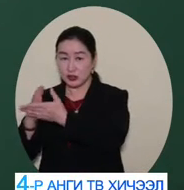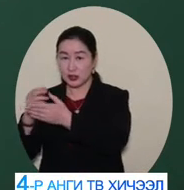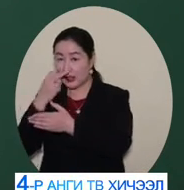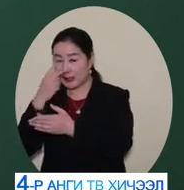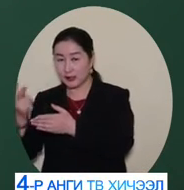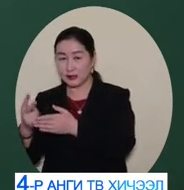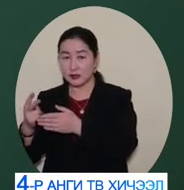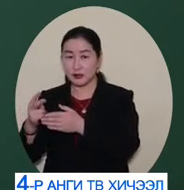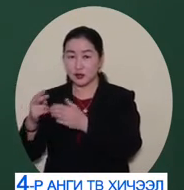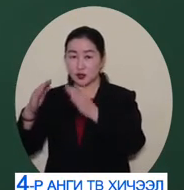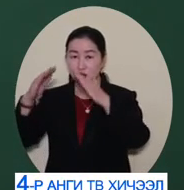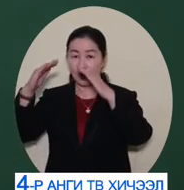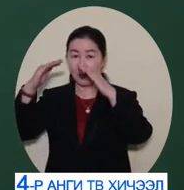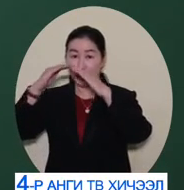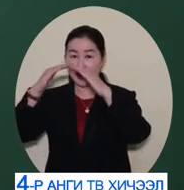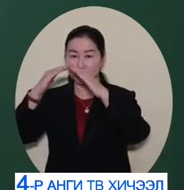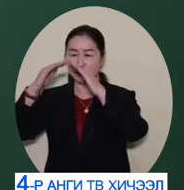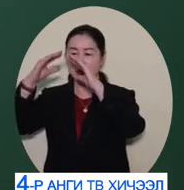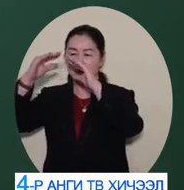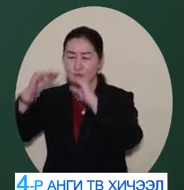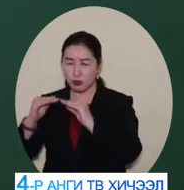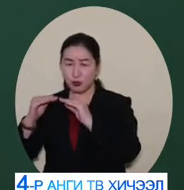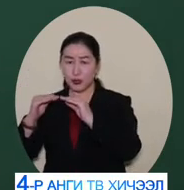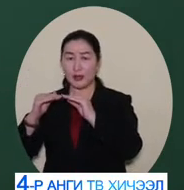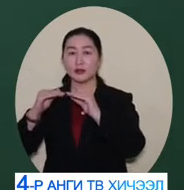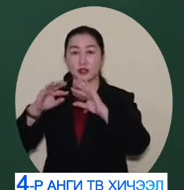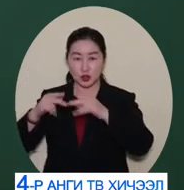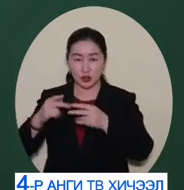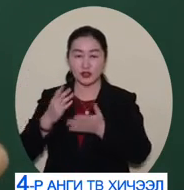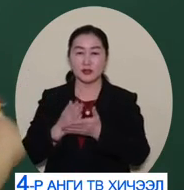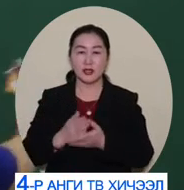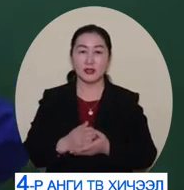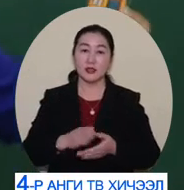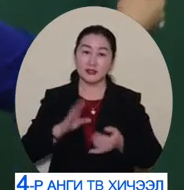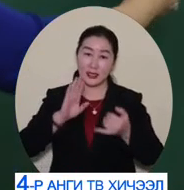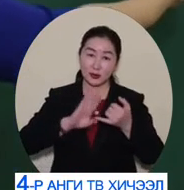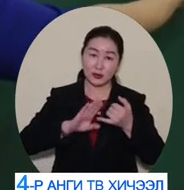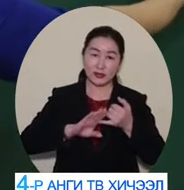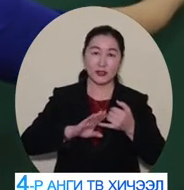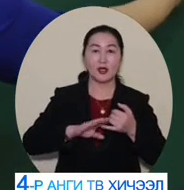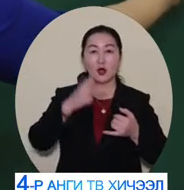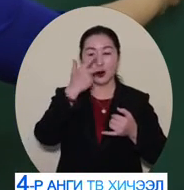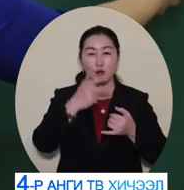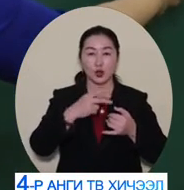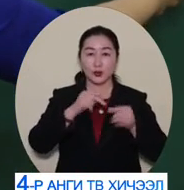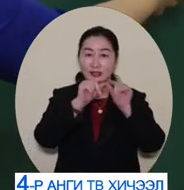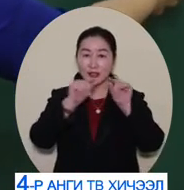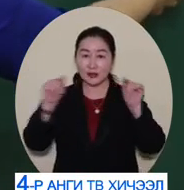тийм ээ. За, одоо тэгвэл 3 дахь дүрсэнд таарсан дүрсийг яг тааруулаад багш нь энэ дээр тэмдэглэе.